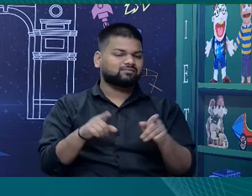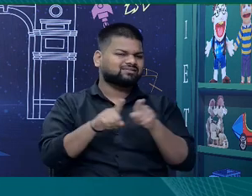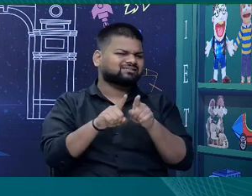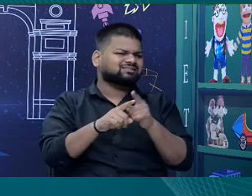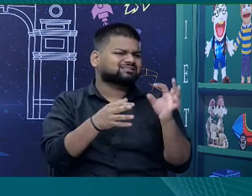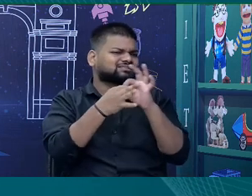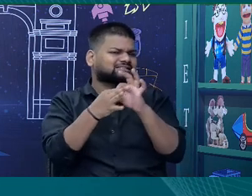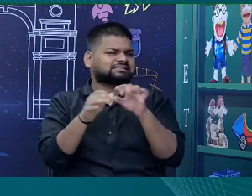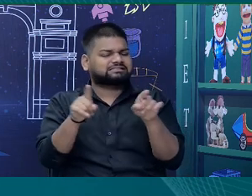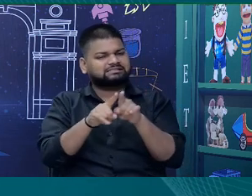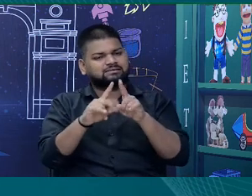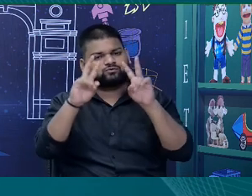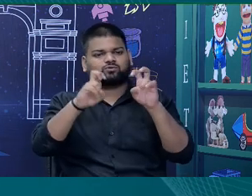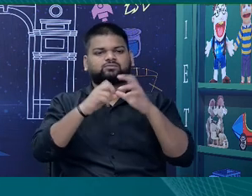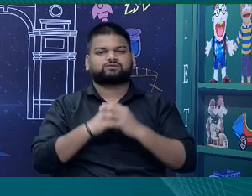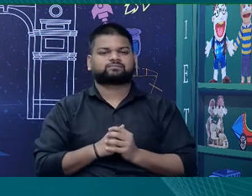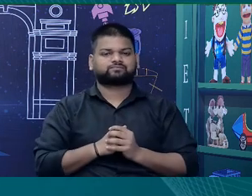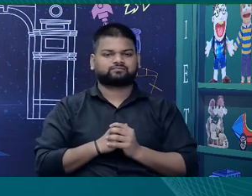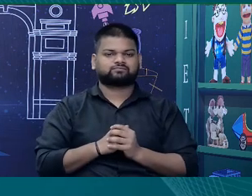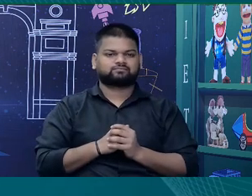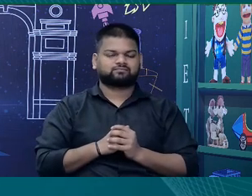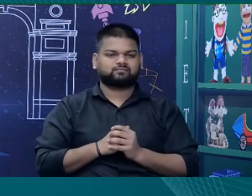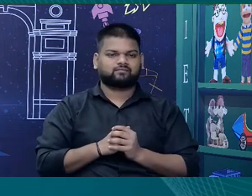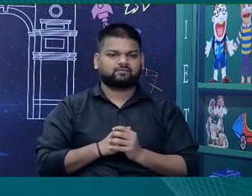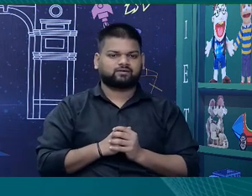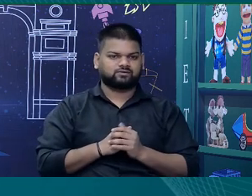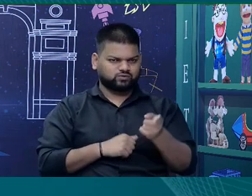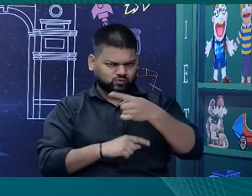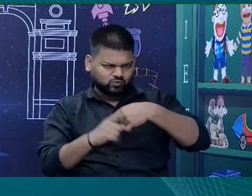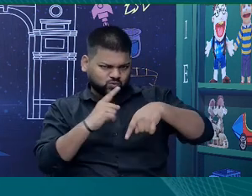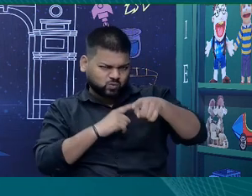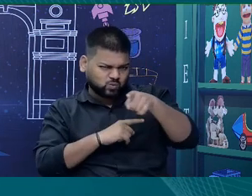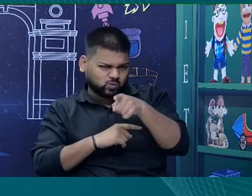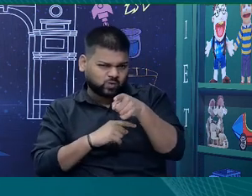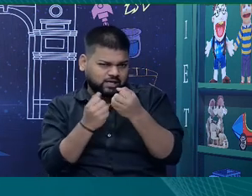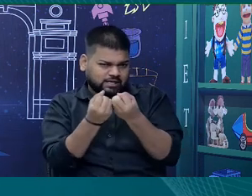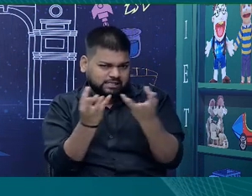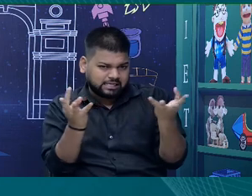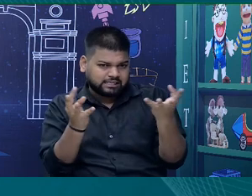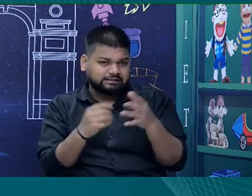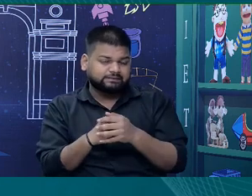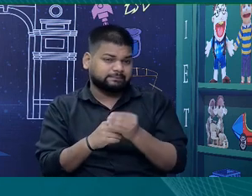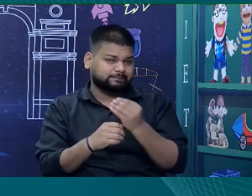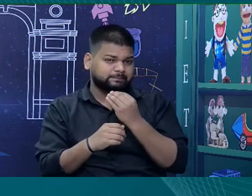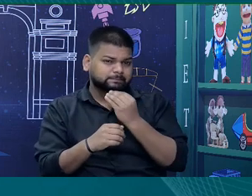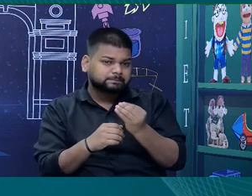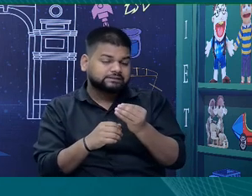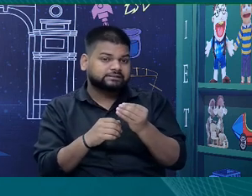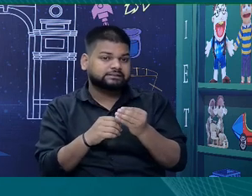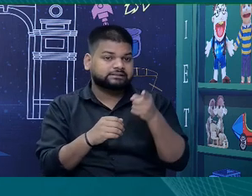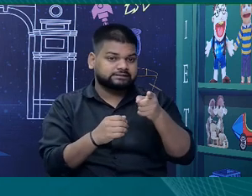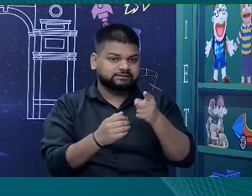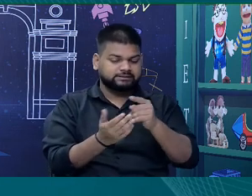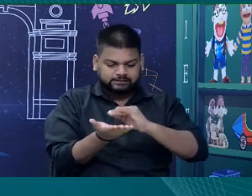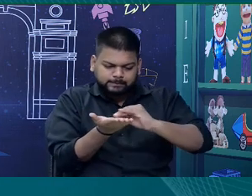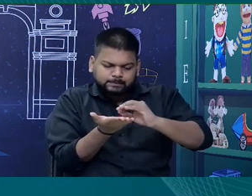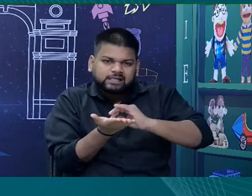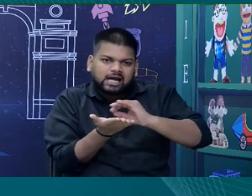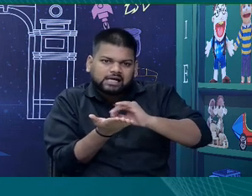तो अलजेब्रा एक्सप्रेशंस के बड़े में कैन यू शो एन डेट एन टैक्टिकल डायग्राम ऑफ डी कॉन्सेप्ट मैप डेट यू हैव